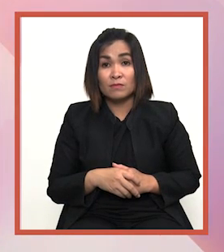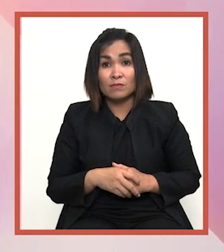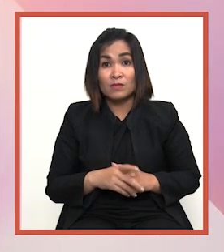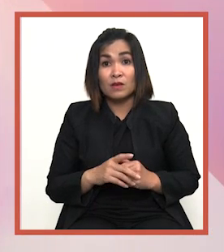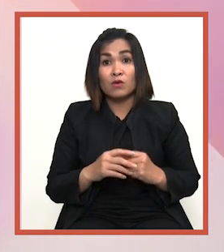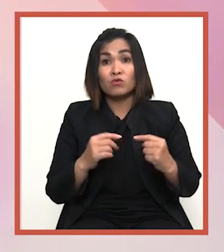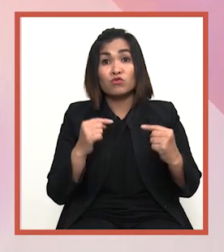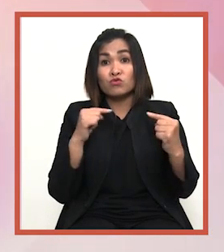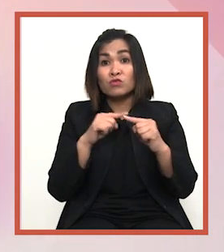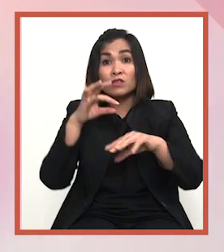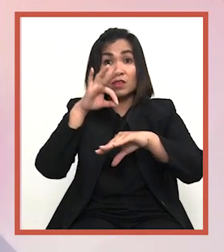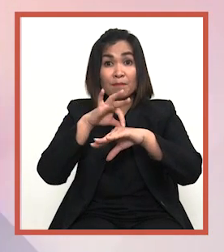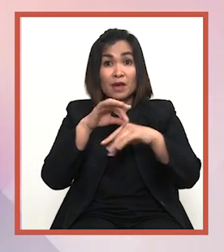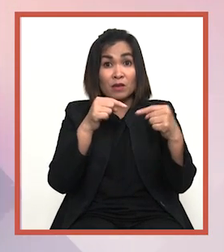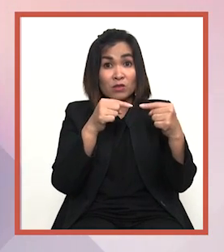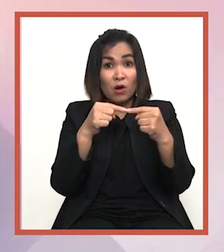จุดต่อไม่แยกสาย